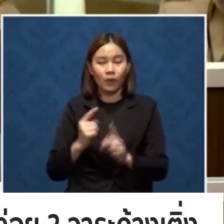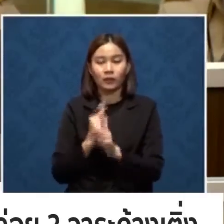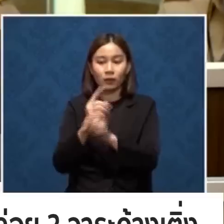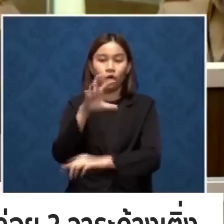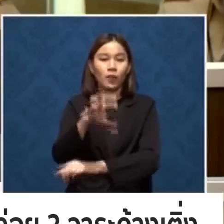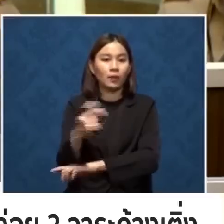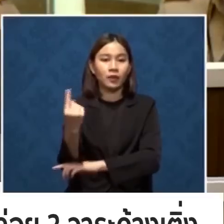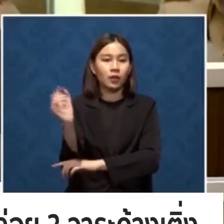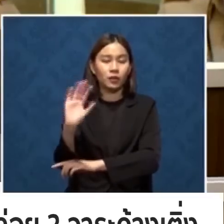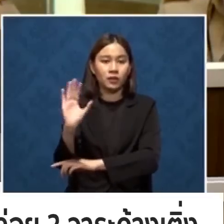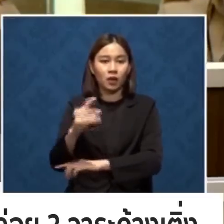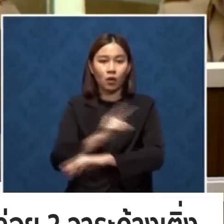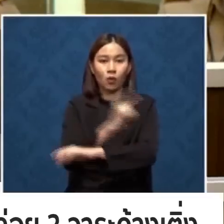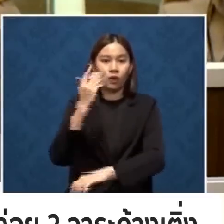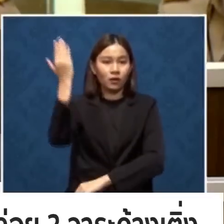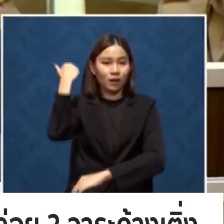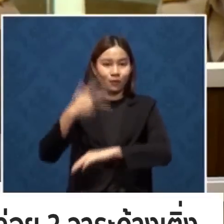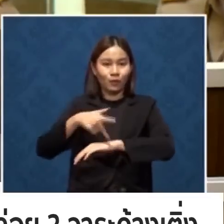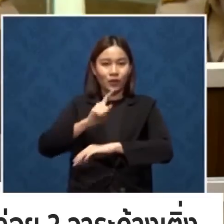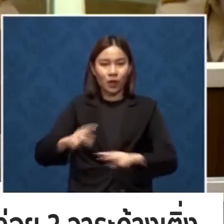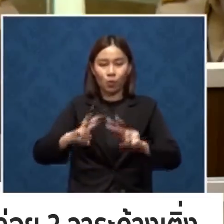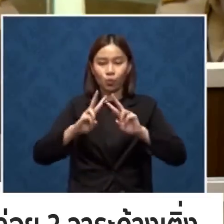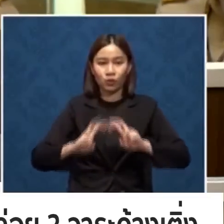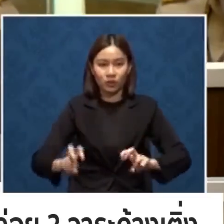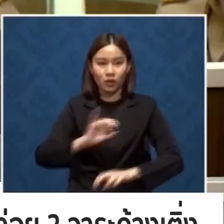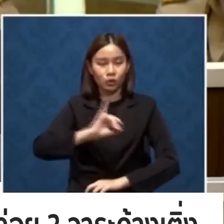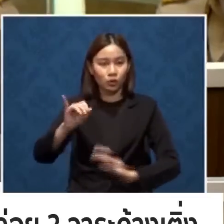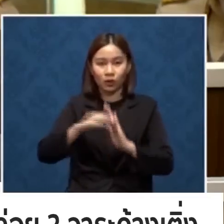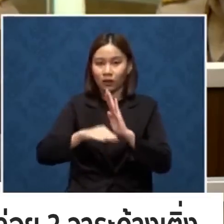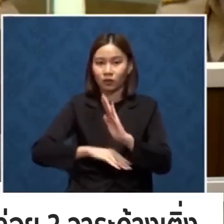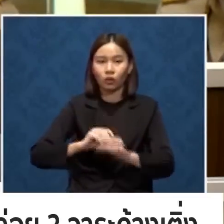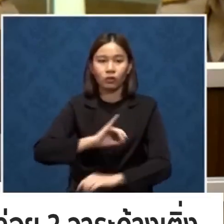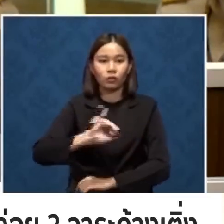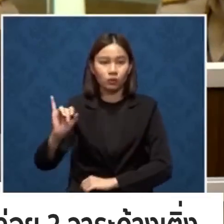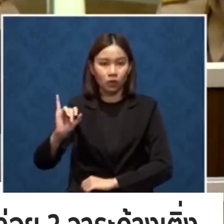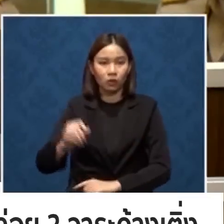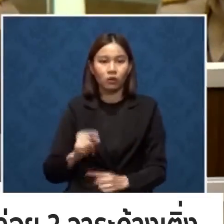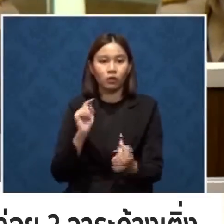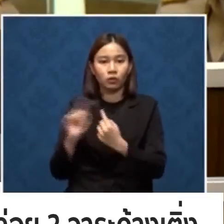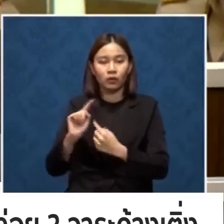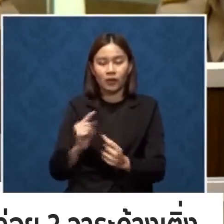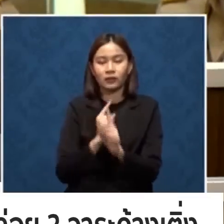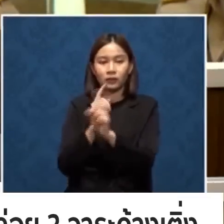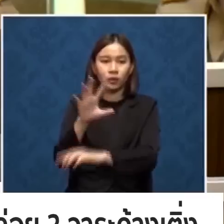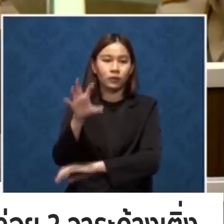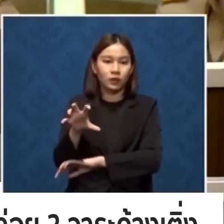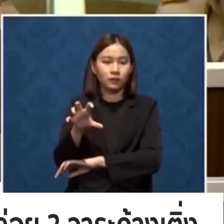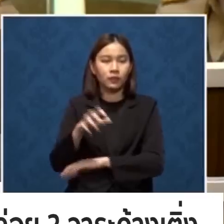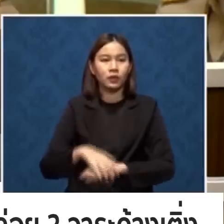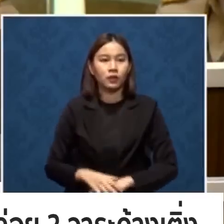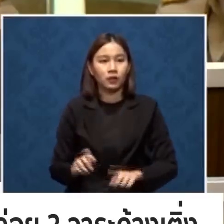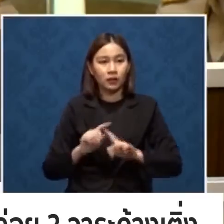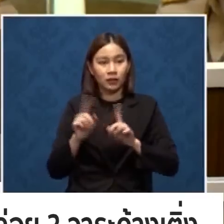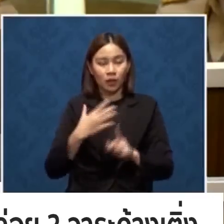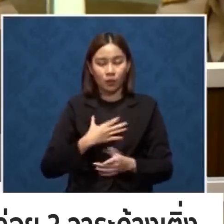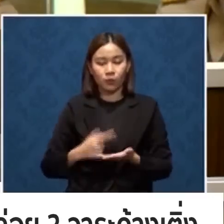ย่างเดียววันก่อนท่านประธานวินิจฉัยถูกต้องแล้วในเรื่องของข้อบังคับแต่ในเรื่อง